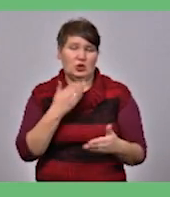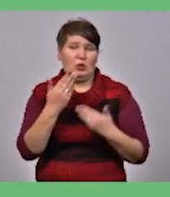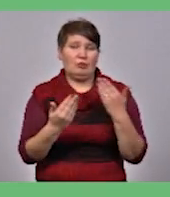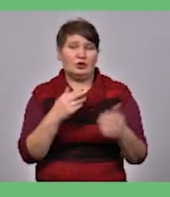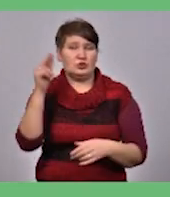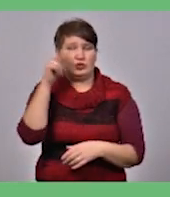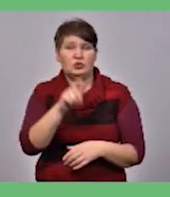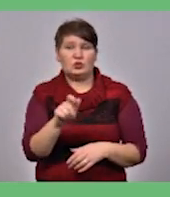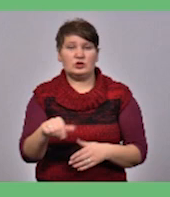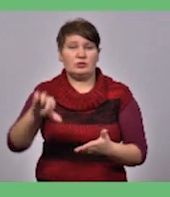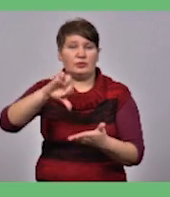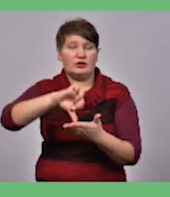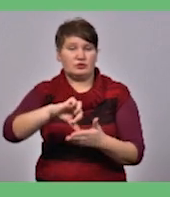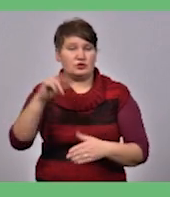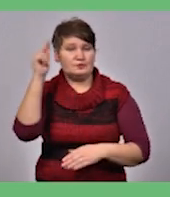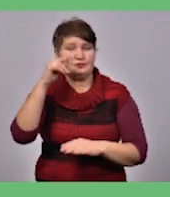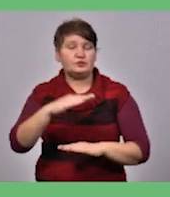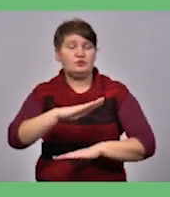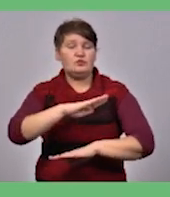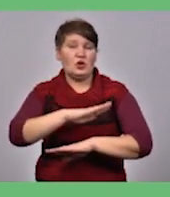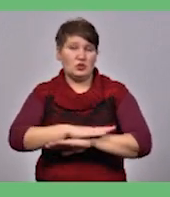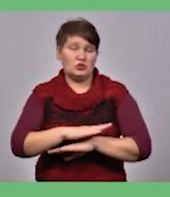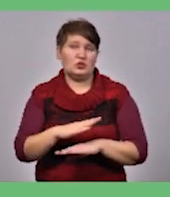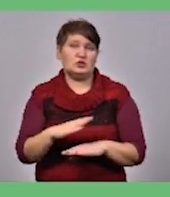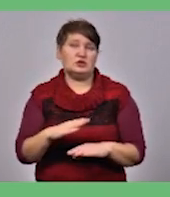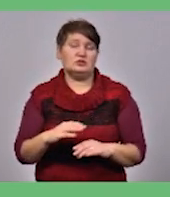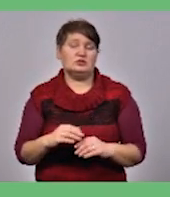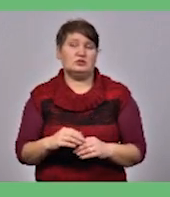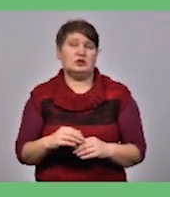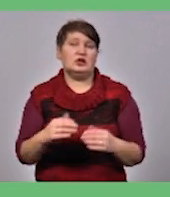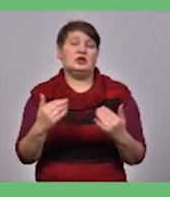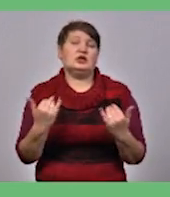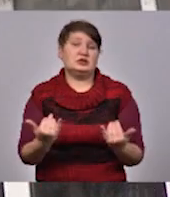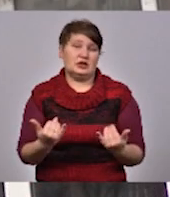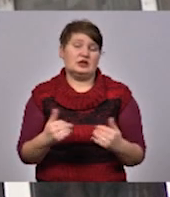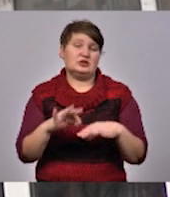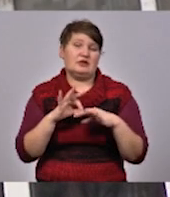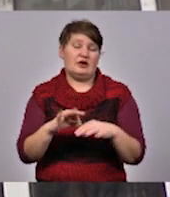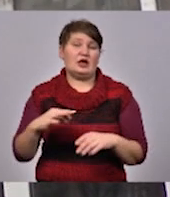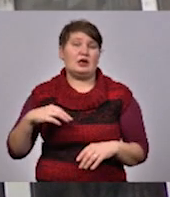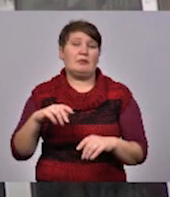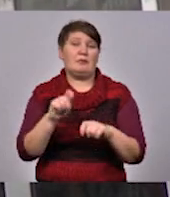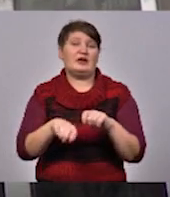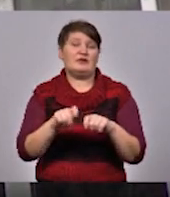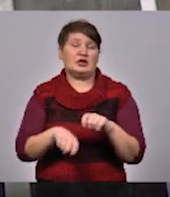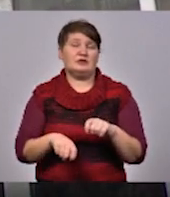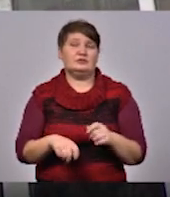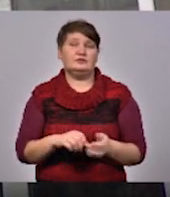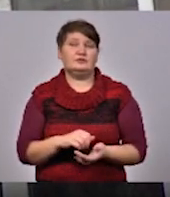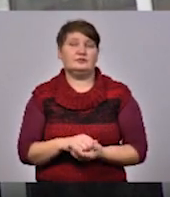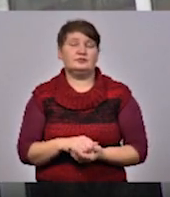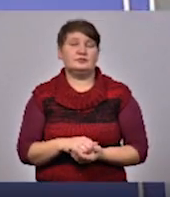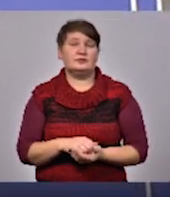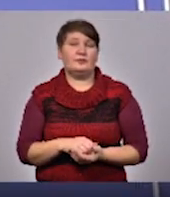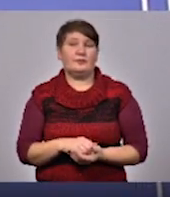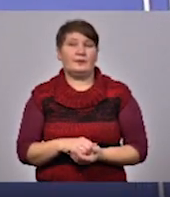які були присутні на уроці, а також сьогодні також буде опитаний цю. Наразі триває перевірка. Олександр Букатюк, Олег Головашкін.